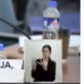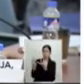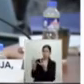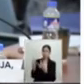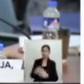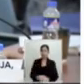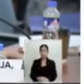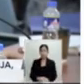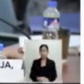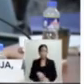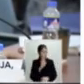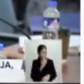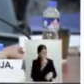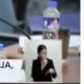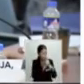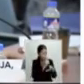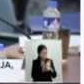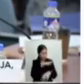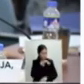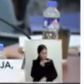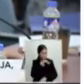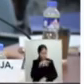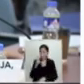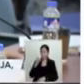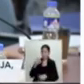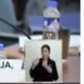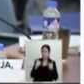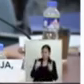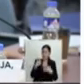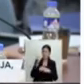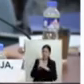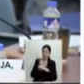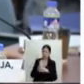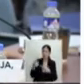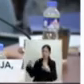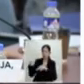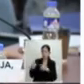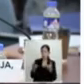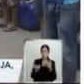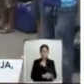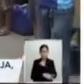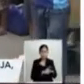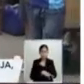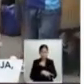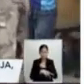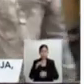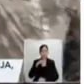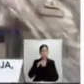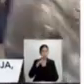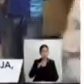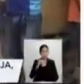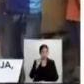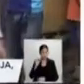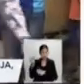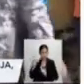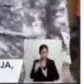truck. Hindi po sir, may tracking po sila. Truck po. Papuntang Bicol. Yun po yung information. Pero aminado rin ng